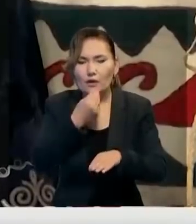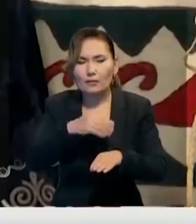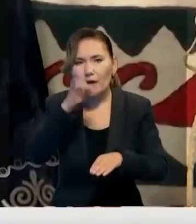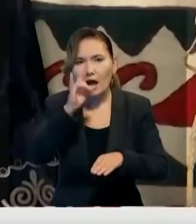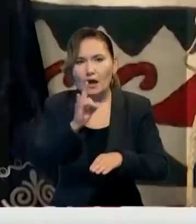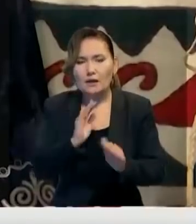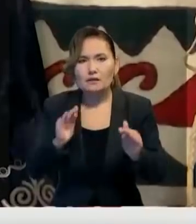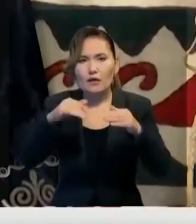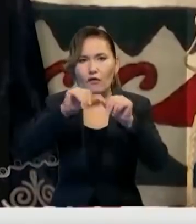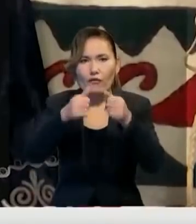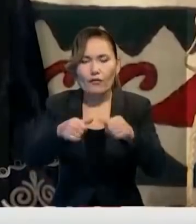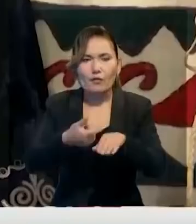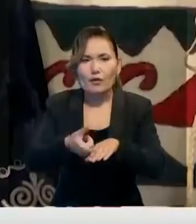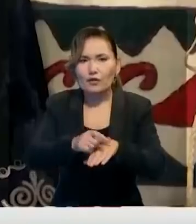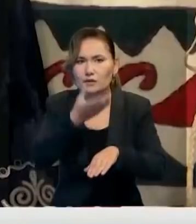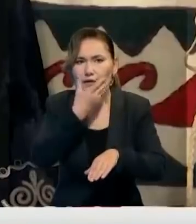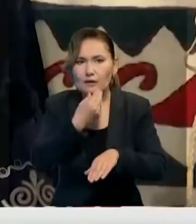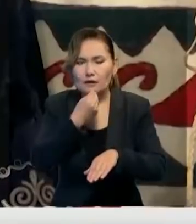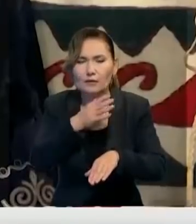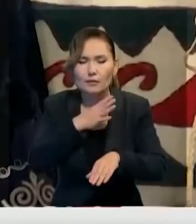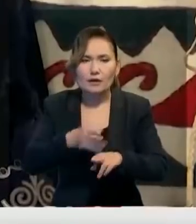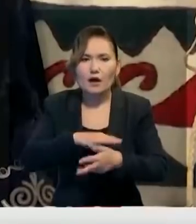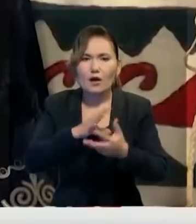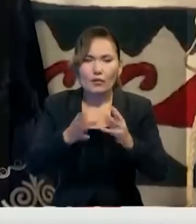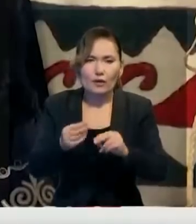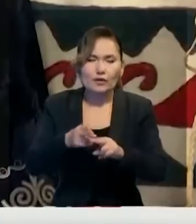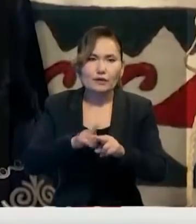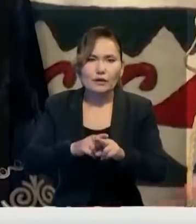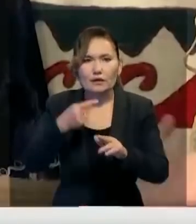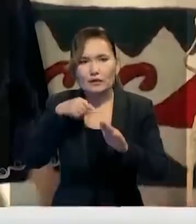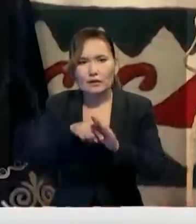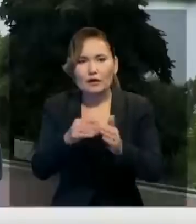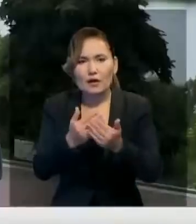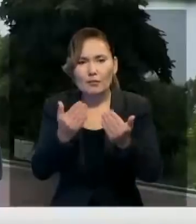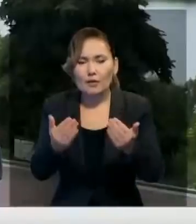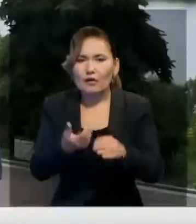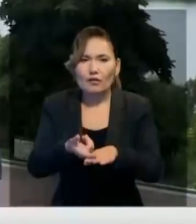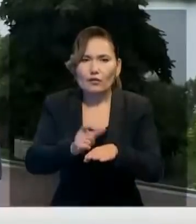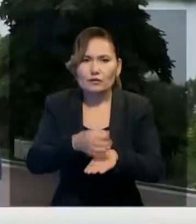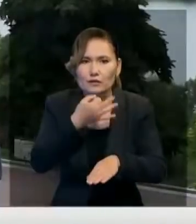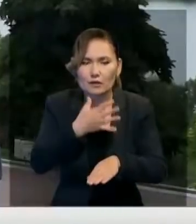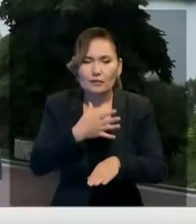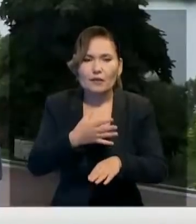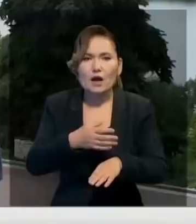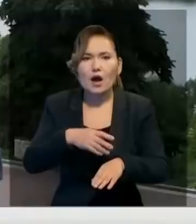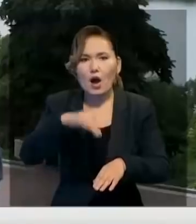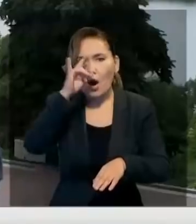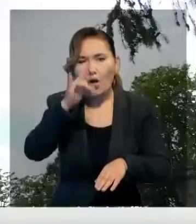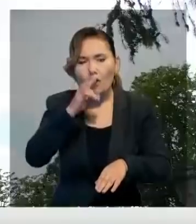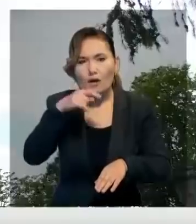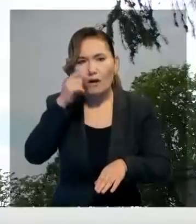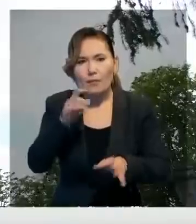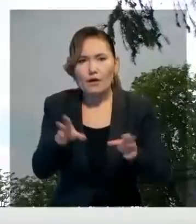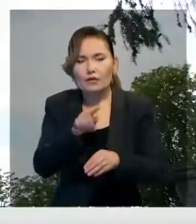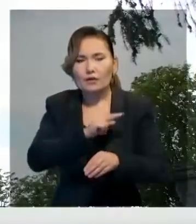қазақ үйдің сәні кіріп, сұлу келбетін тапты. Мұражайға келген адамға ерекше әсер береді деп сенемін. Қос мемлекет мұрағат ісінде қайта